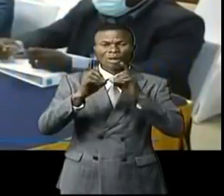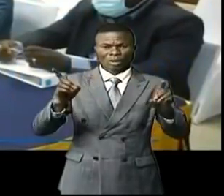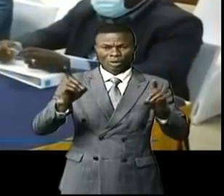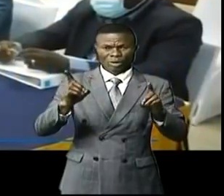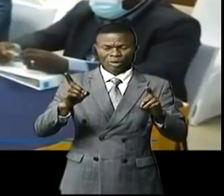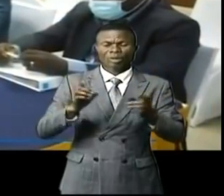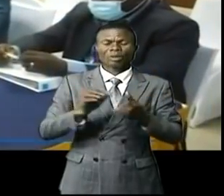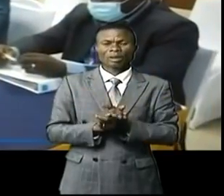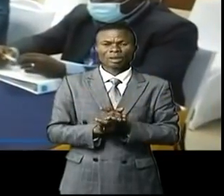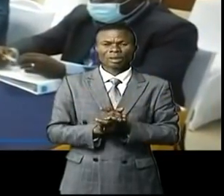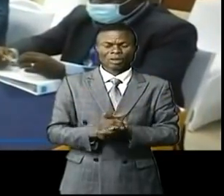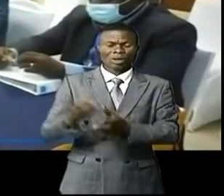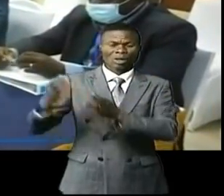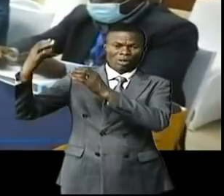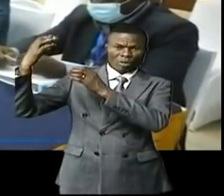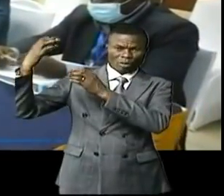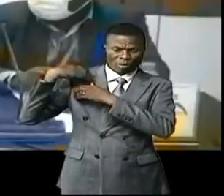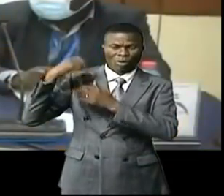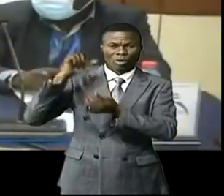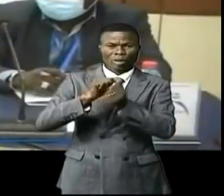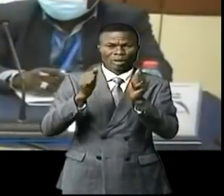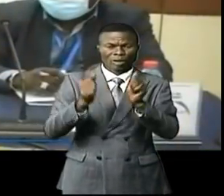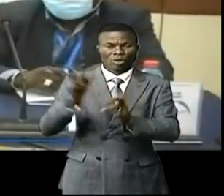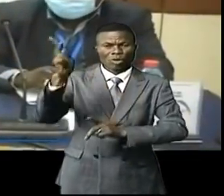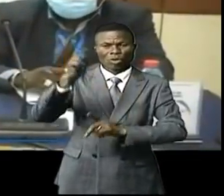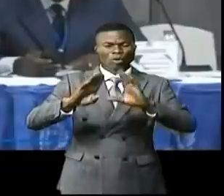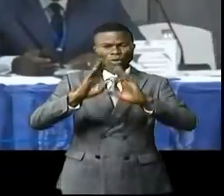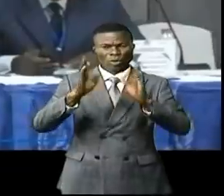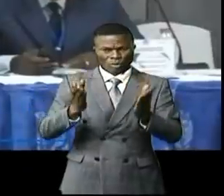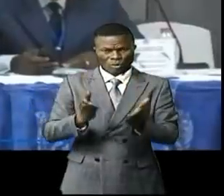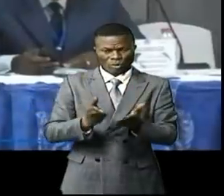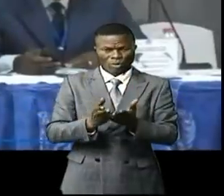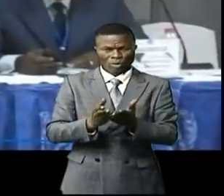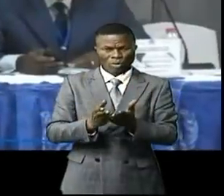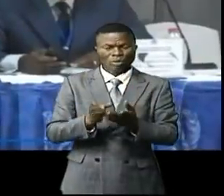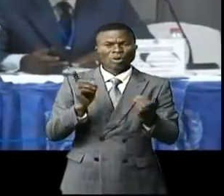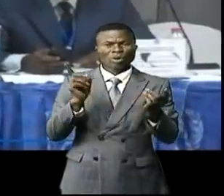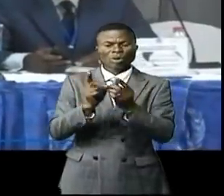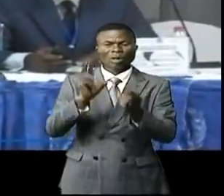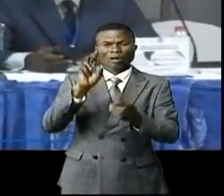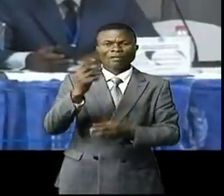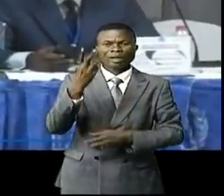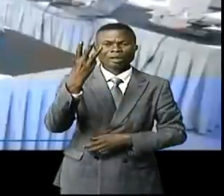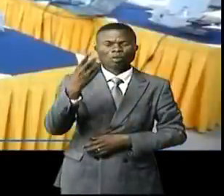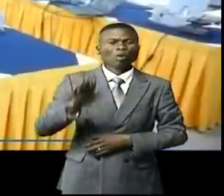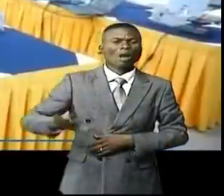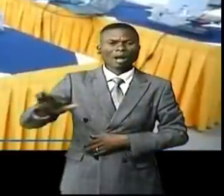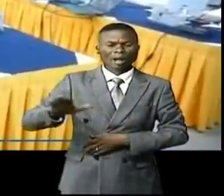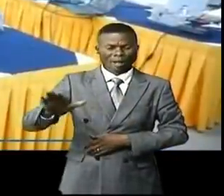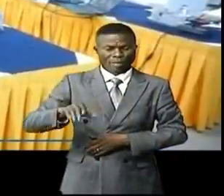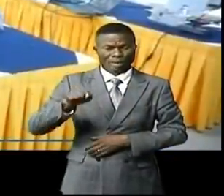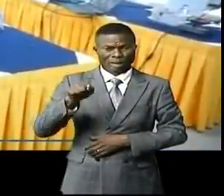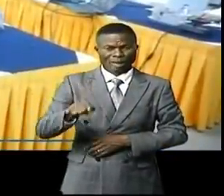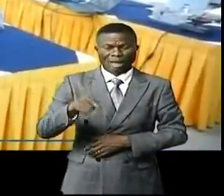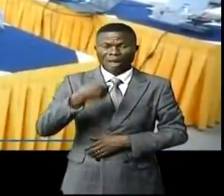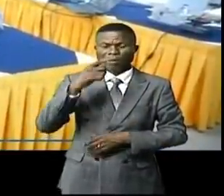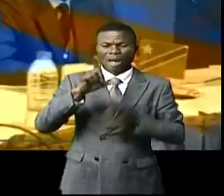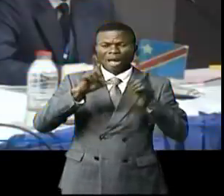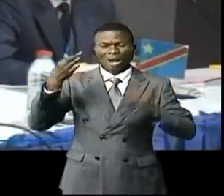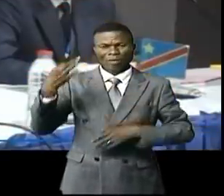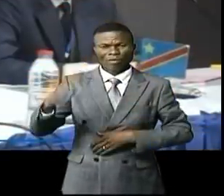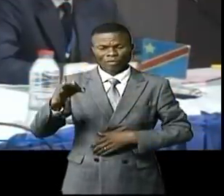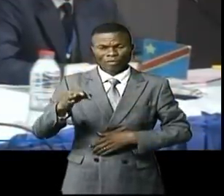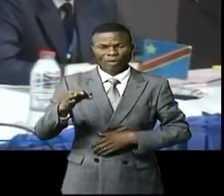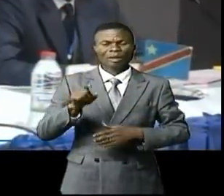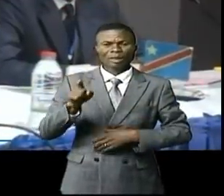d'ONCIG, en charge de questions de population qui regroupe plus de 23 pays membres d'Afrique francophone et de l'océan